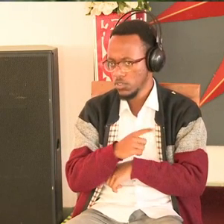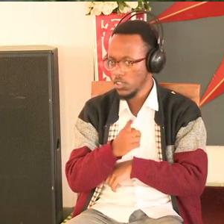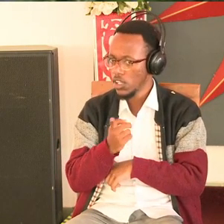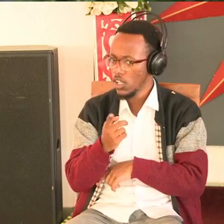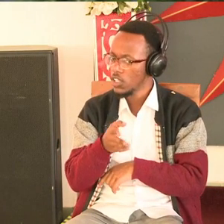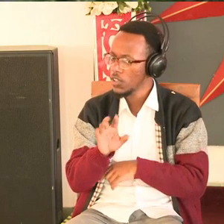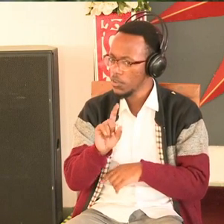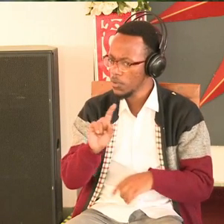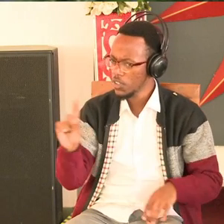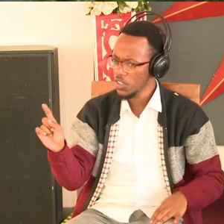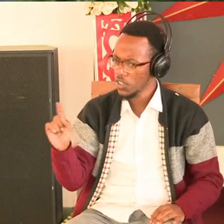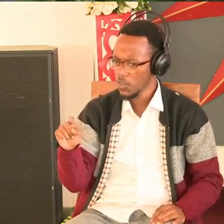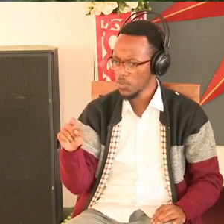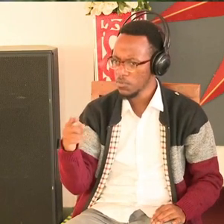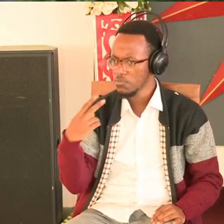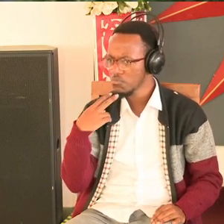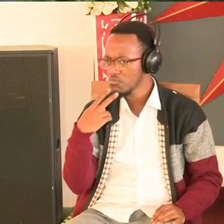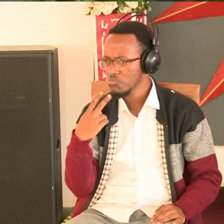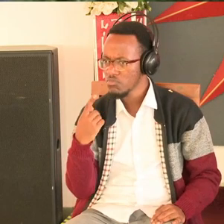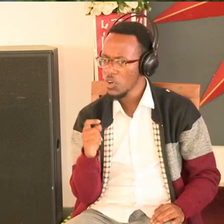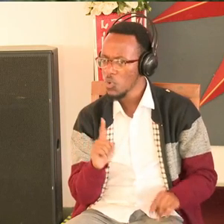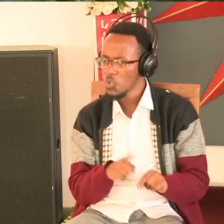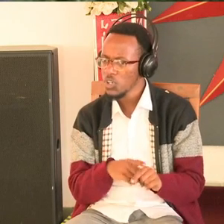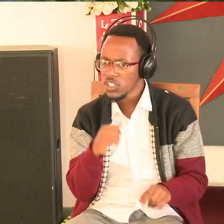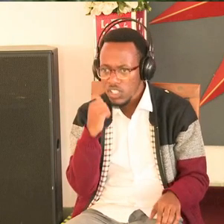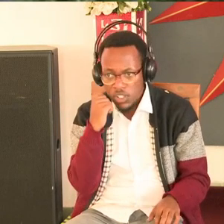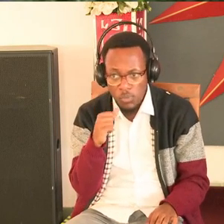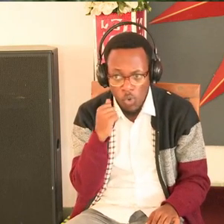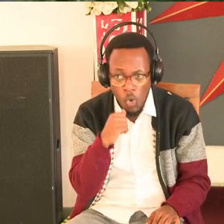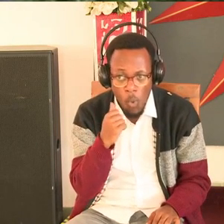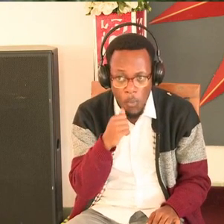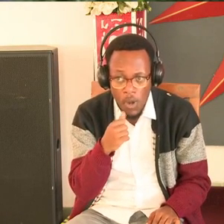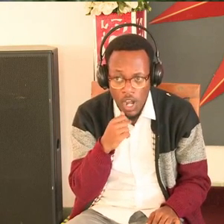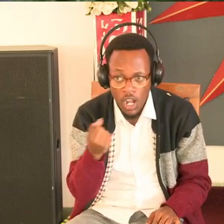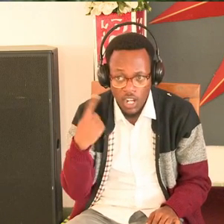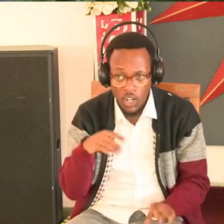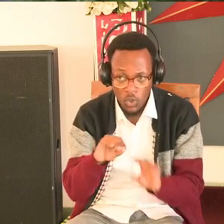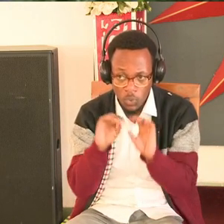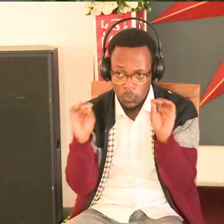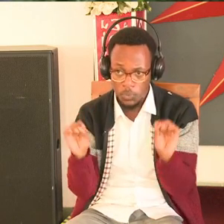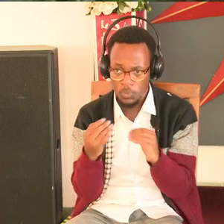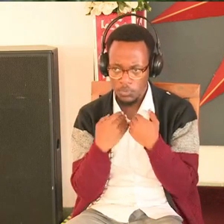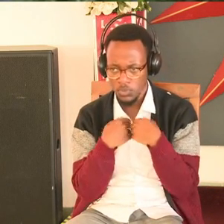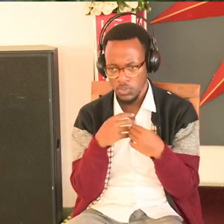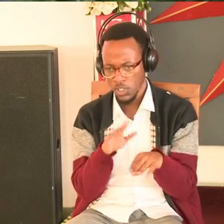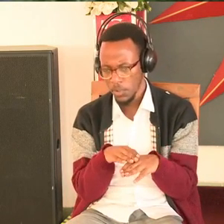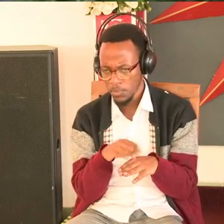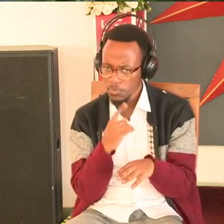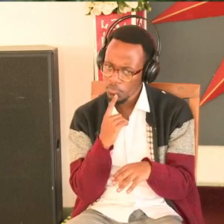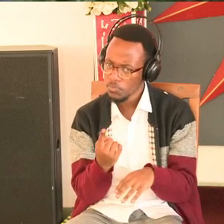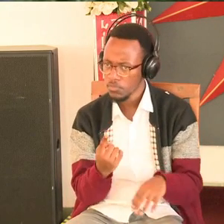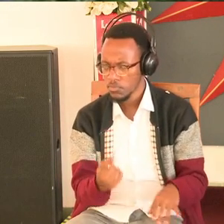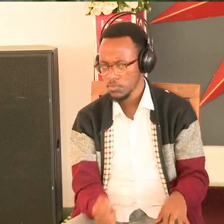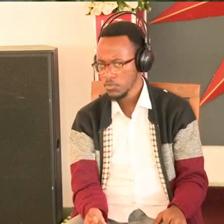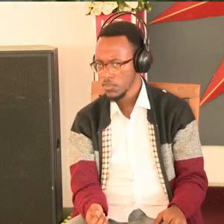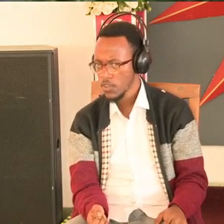Le mardi, quand une sœur est venue au bureau et a dit,